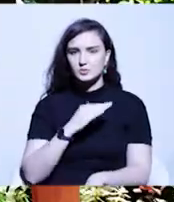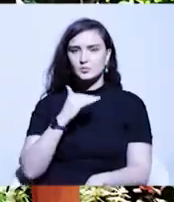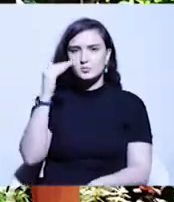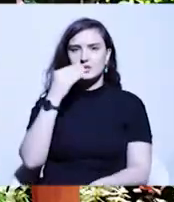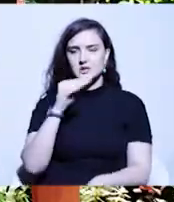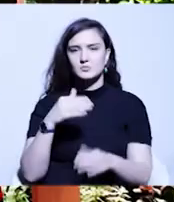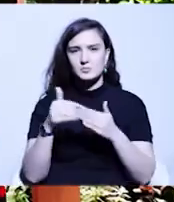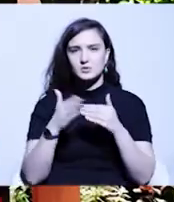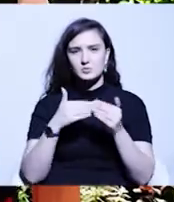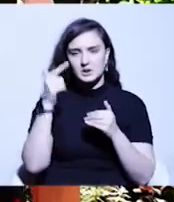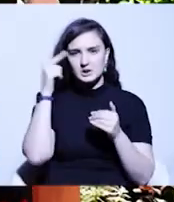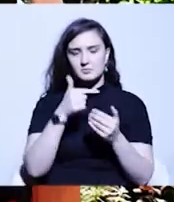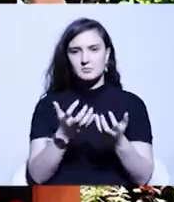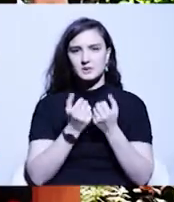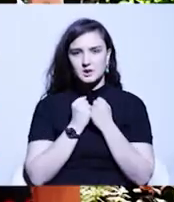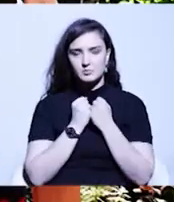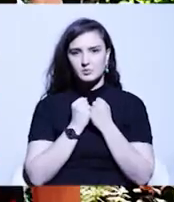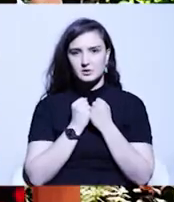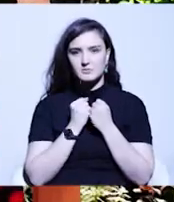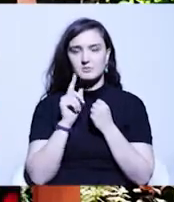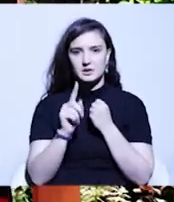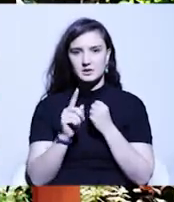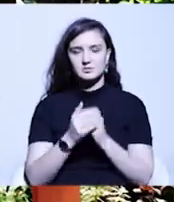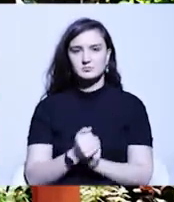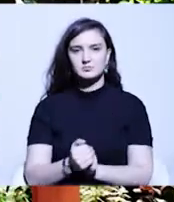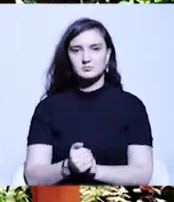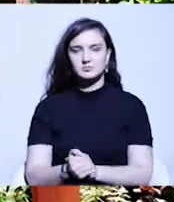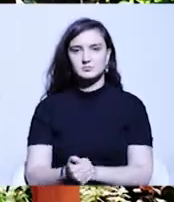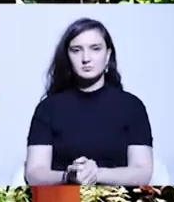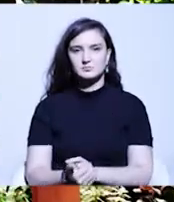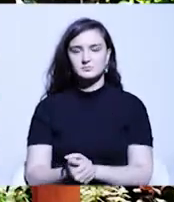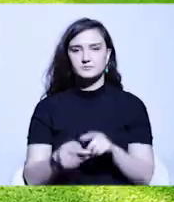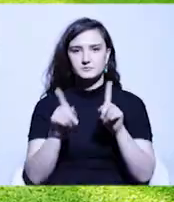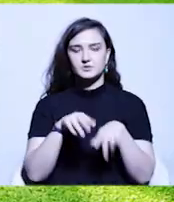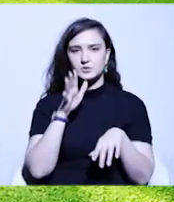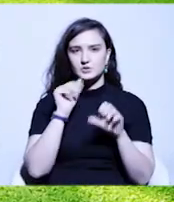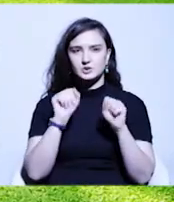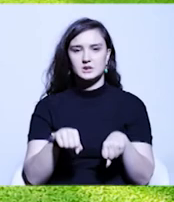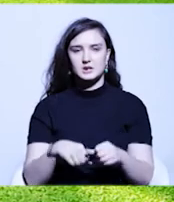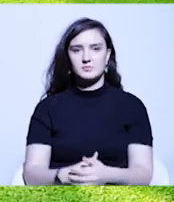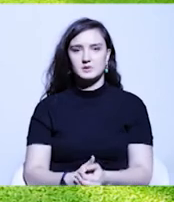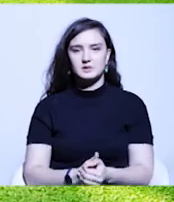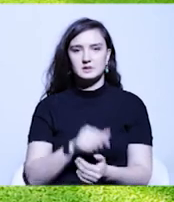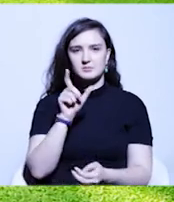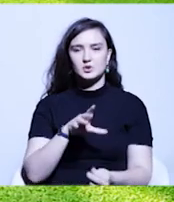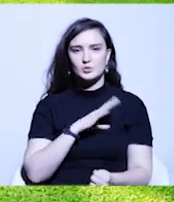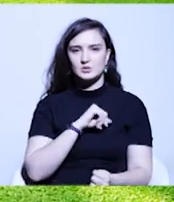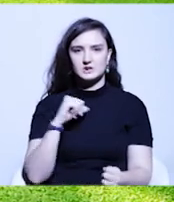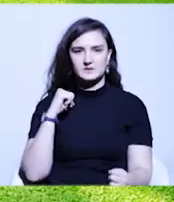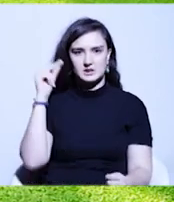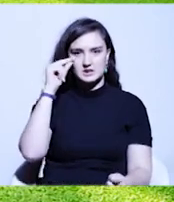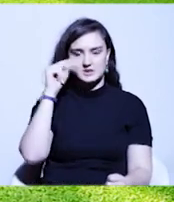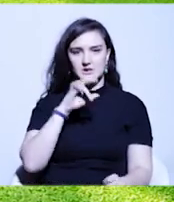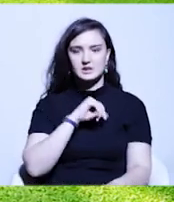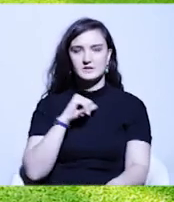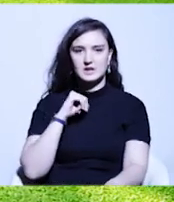უმაღლესი პროფესიული განათლება მიღებული, მაგრამ ამავე დროს შეიძლება ადამიანი იყოს თვითნასწავლი